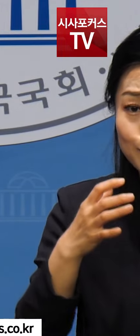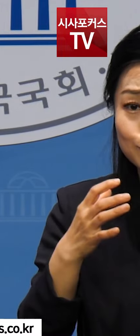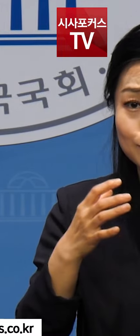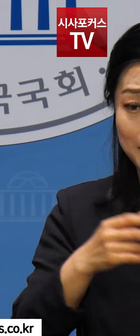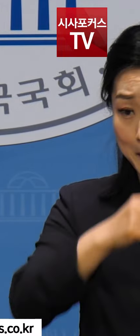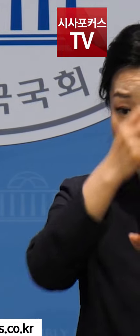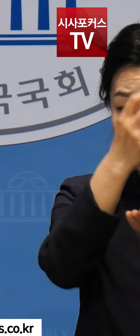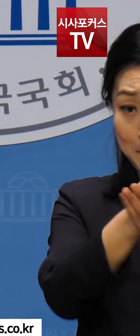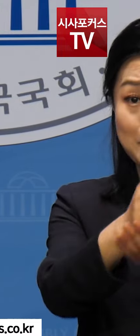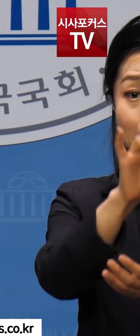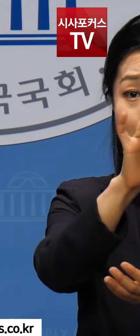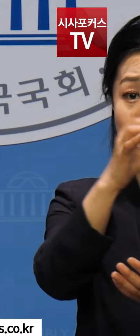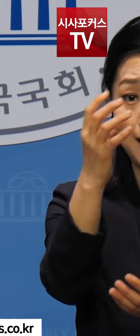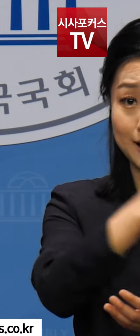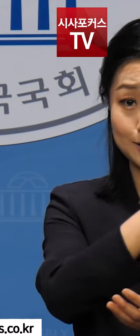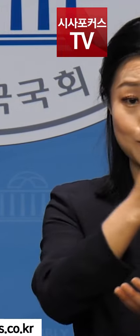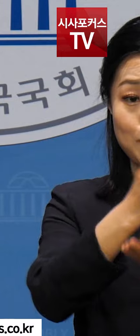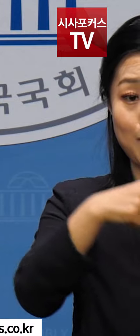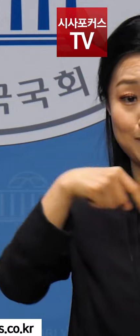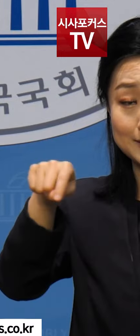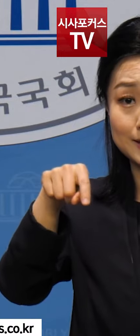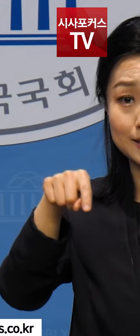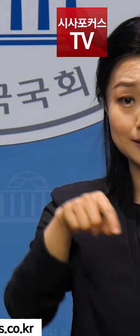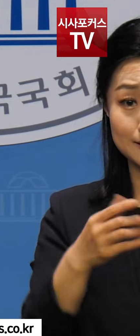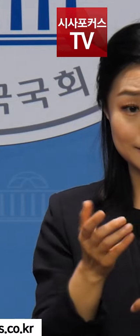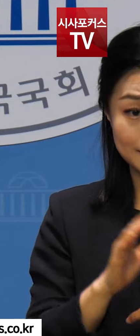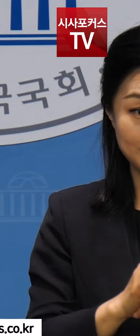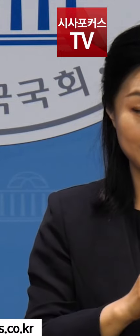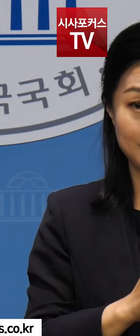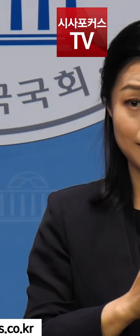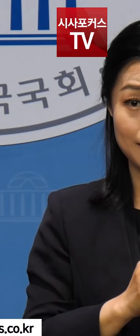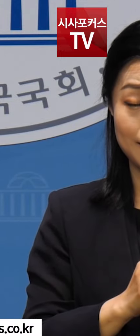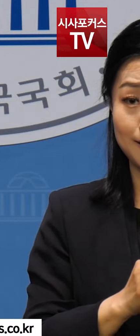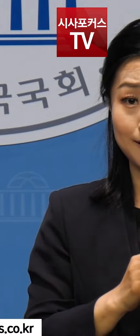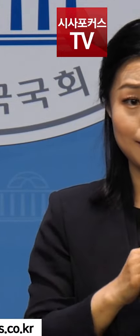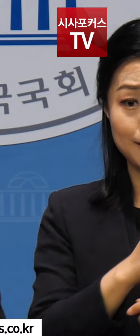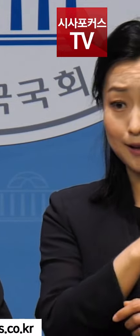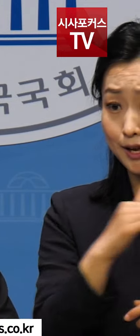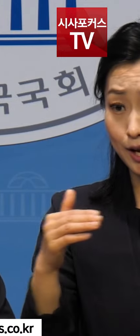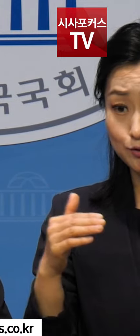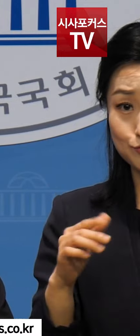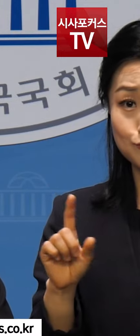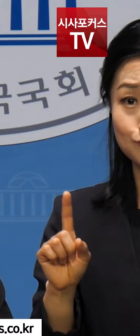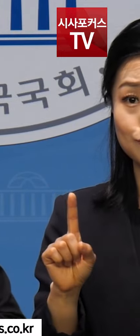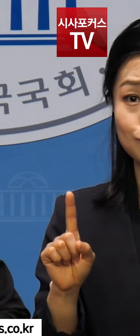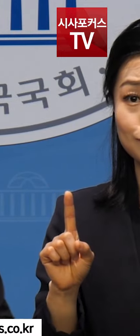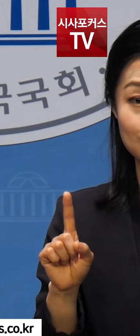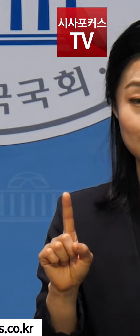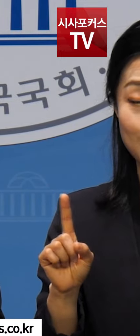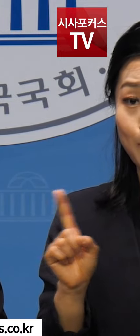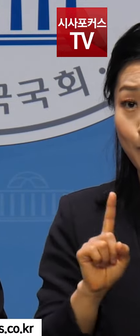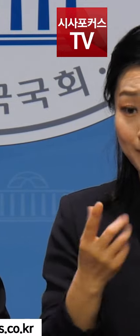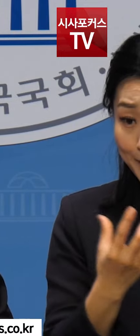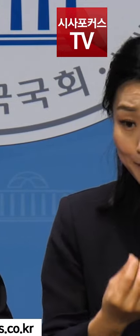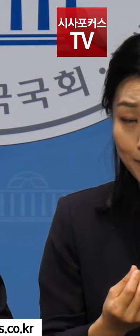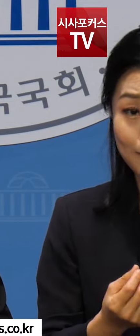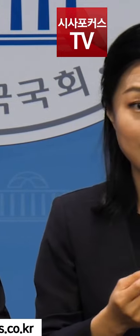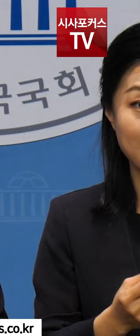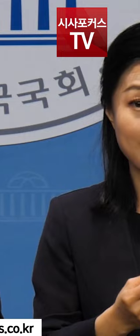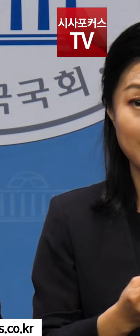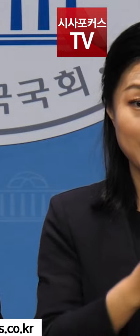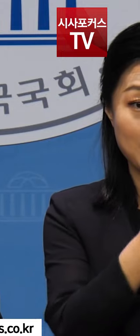하나의 법을 갖고 있는 법치 국가에서 두 개의 잣대가 적용된다는 것입니다. 최근에도 보시면 아시겠지만